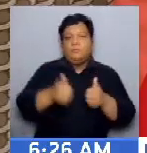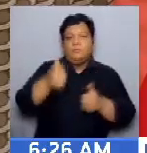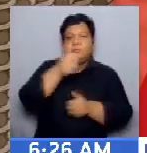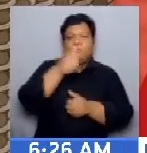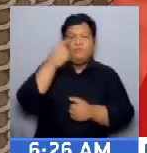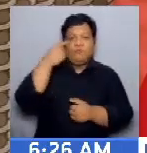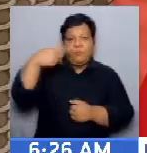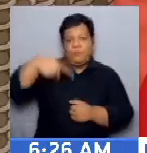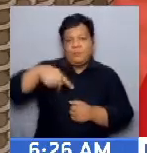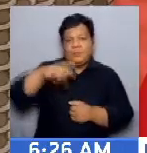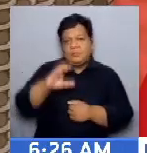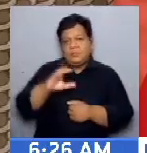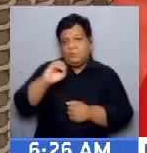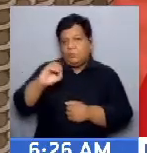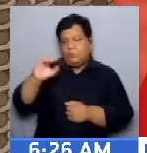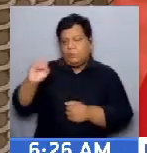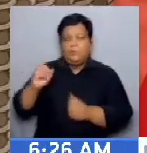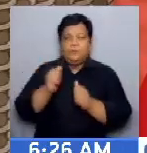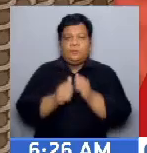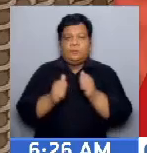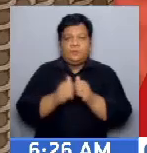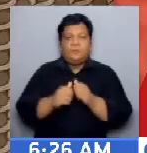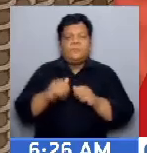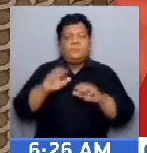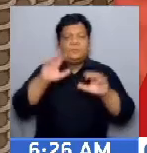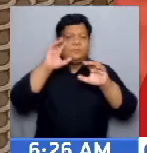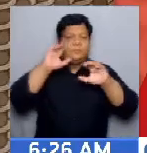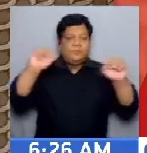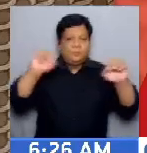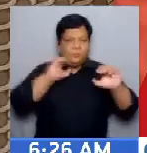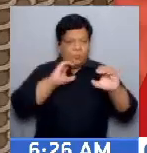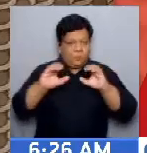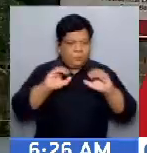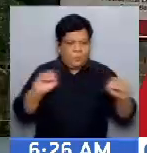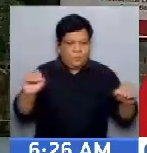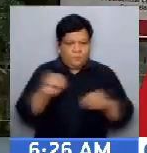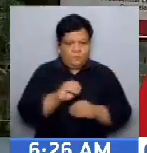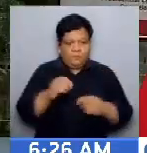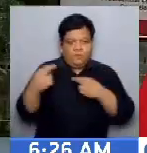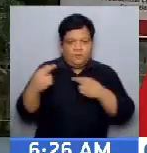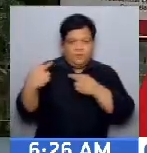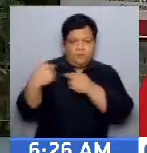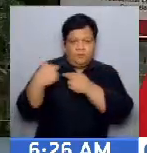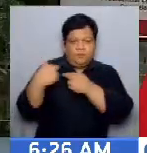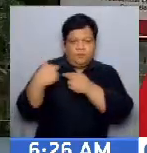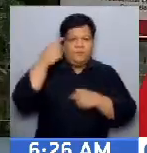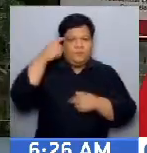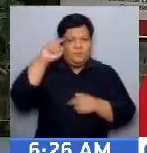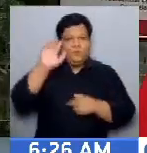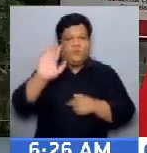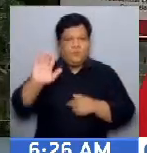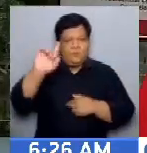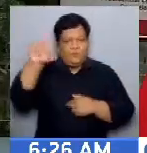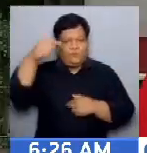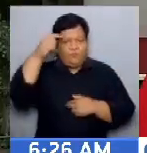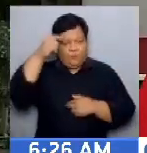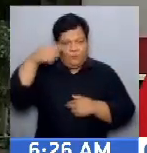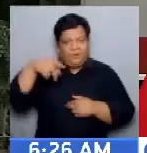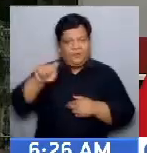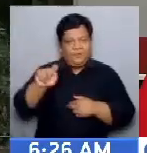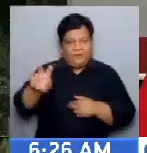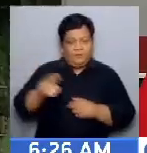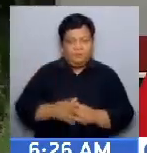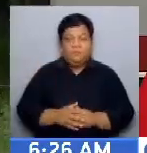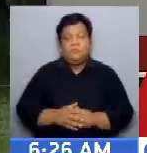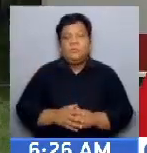Office o PCOO na nangangasiwa sa mga istasyon ng gobyerno. Trabaho rin ng PCOO magpakalat ng impormasyon kaugnay sa gawain